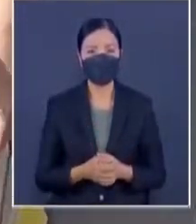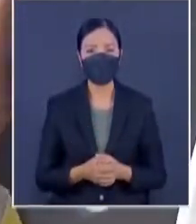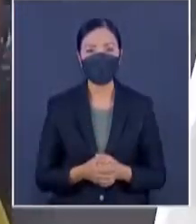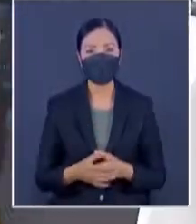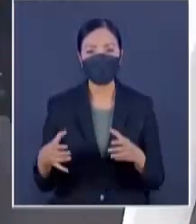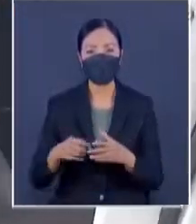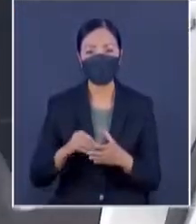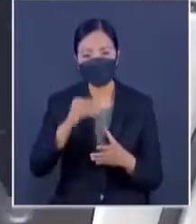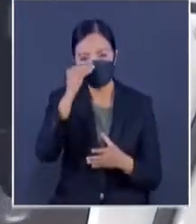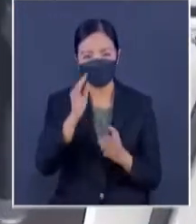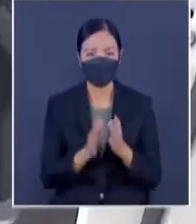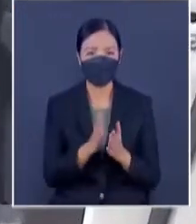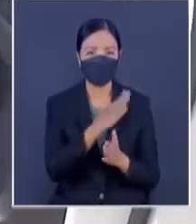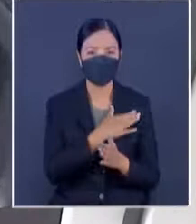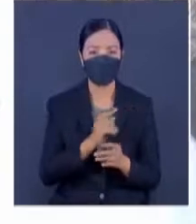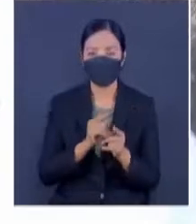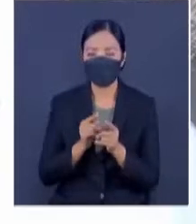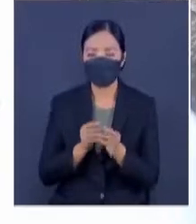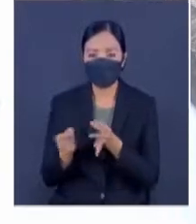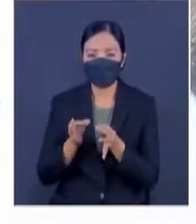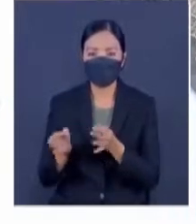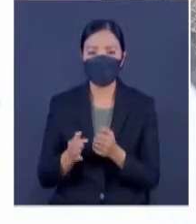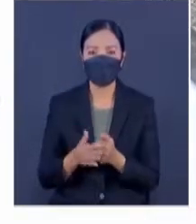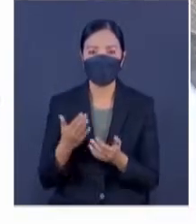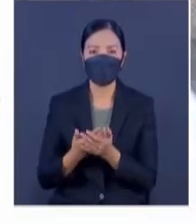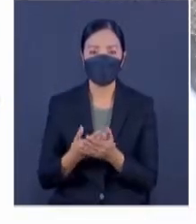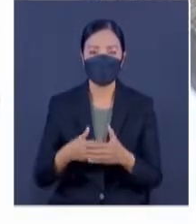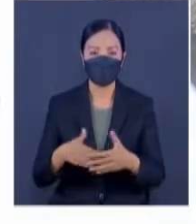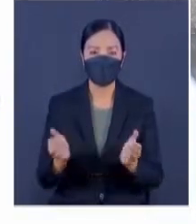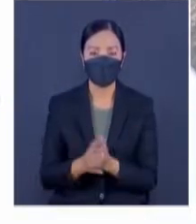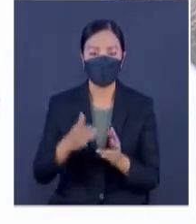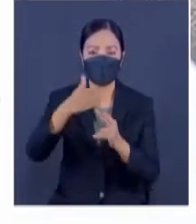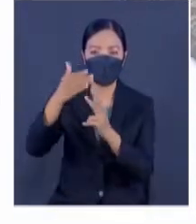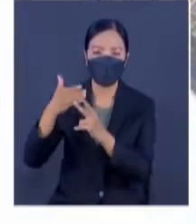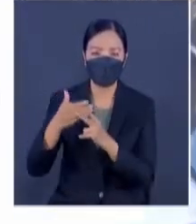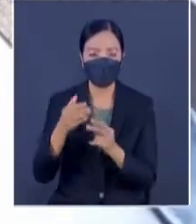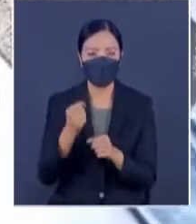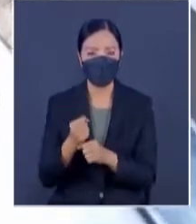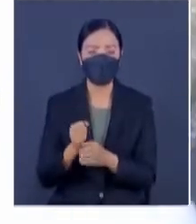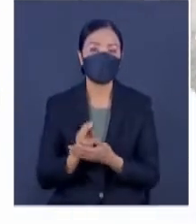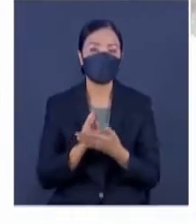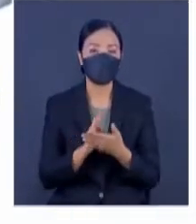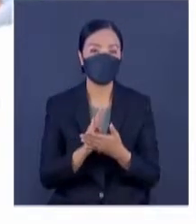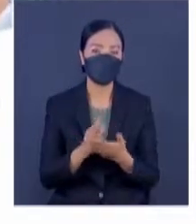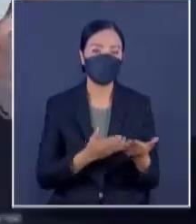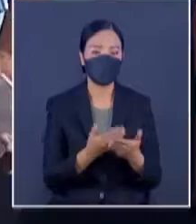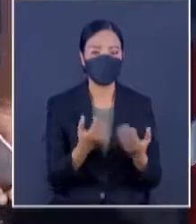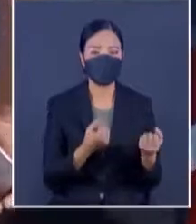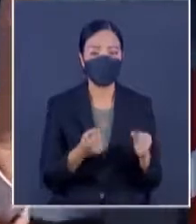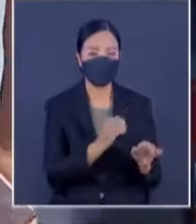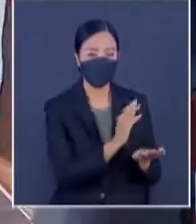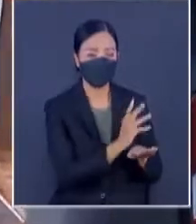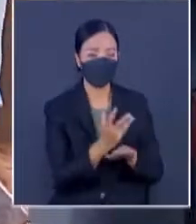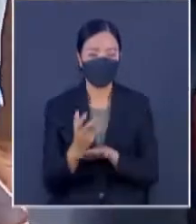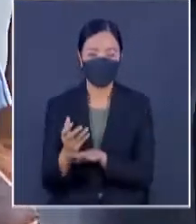ทำให้พระครูไปปรึกษากับลูกศิษย์ว่าเดี๋ยวจะนำเงินที่ได้จากญาติโยมนำมาทำบุญทอดกฐินมาจัดซื้อรถพยาบาลฉุก